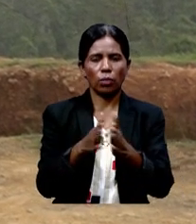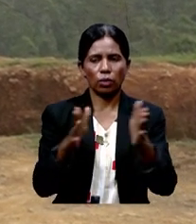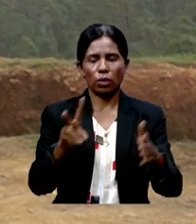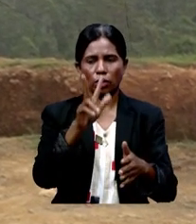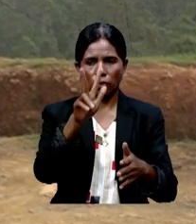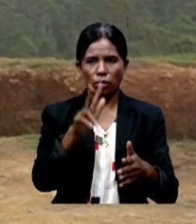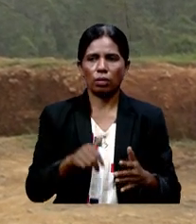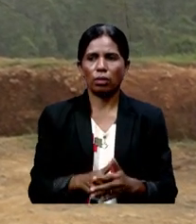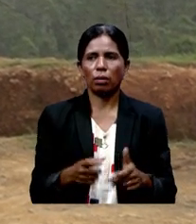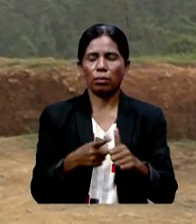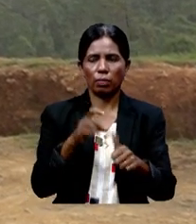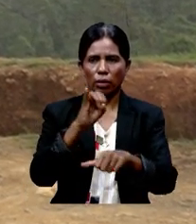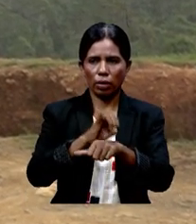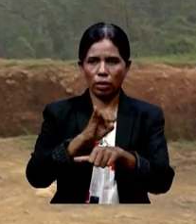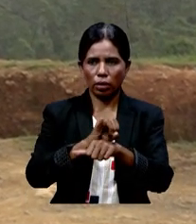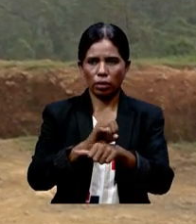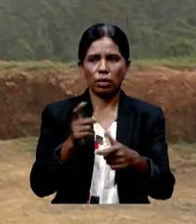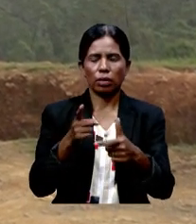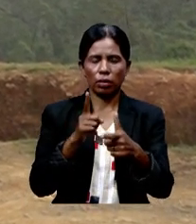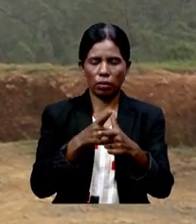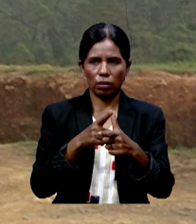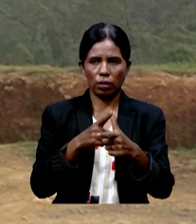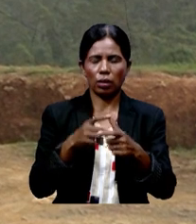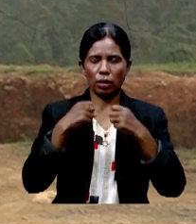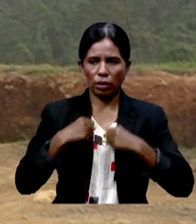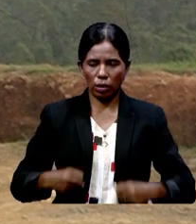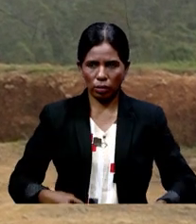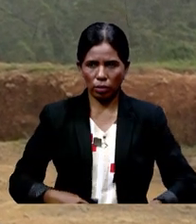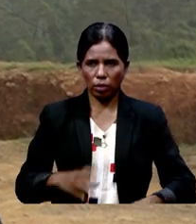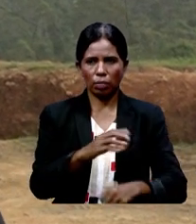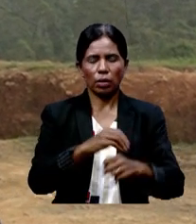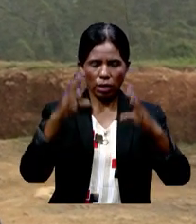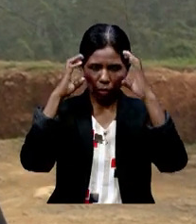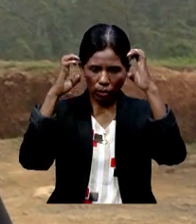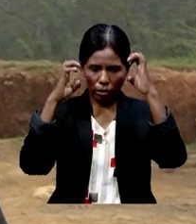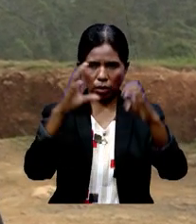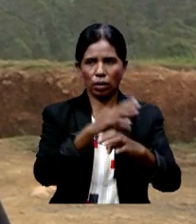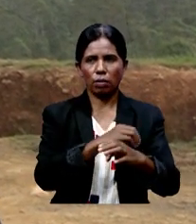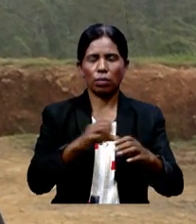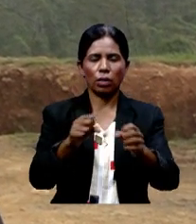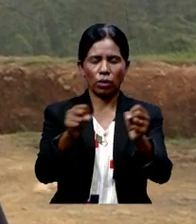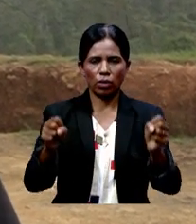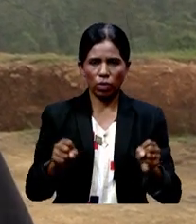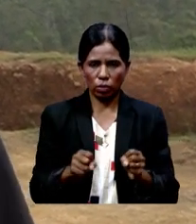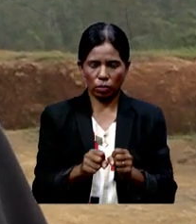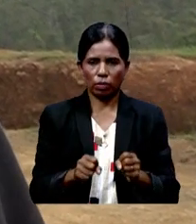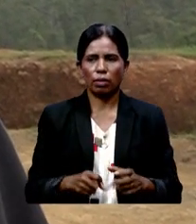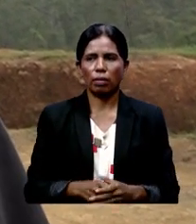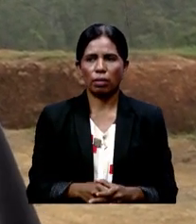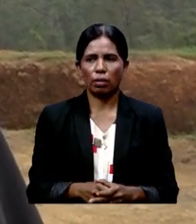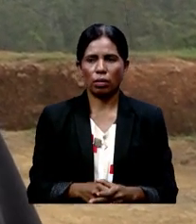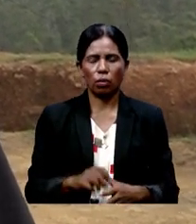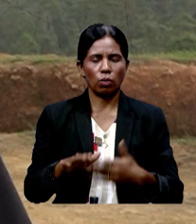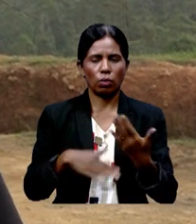tulu. Primero igreja, segundo Saudi, tercero edukasaun, kuatro basuku. Mas